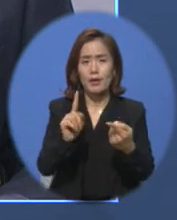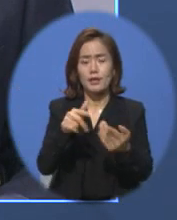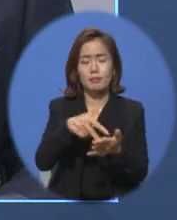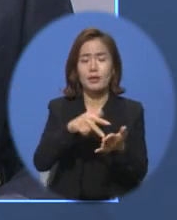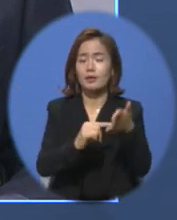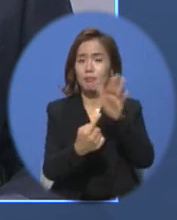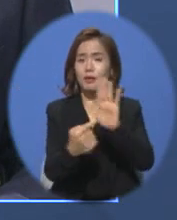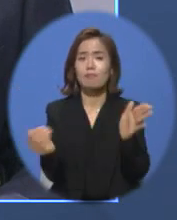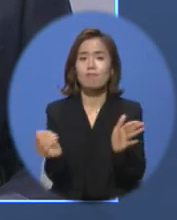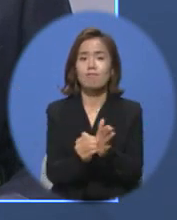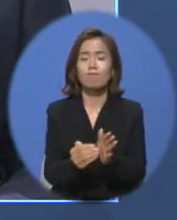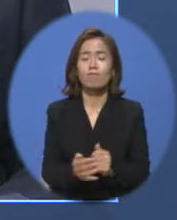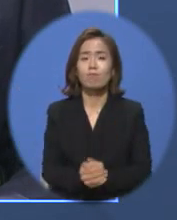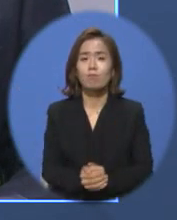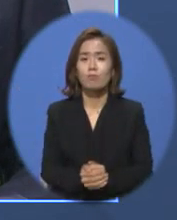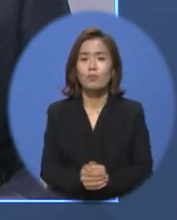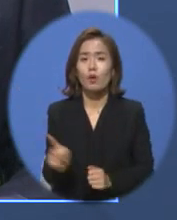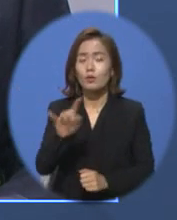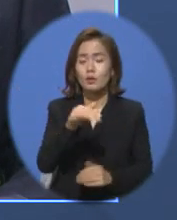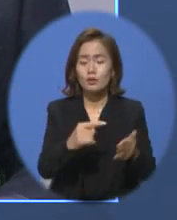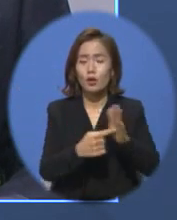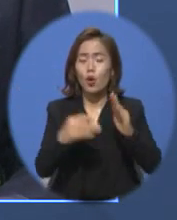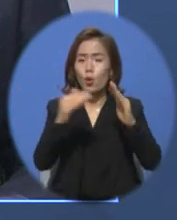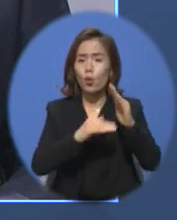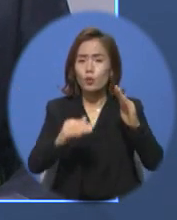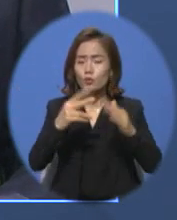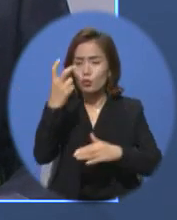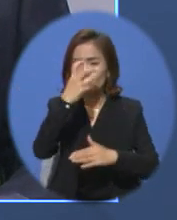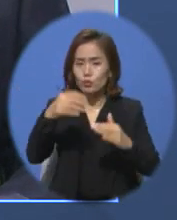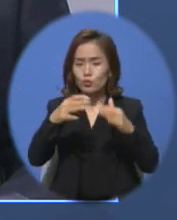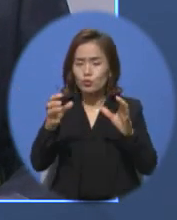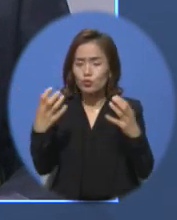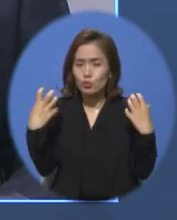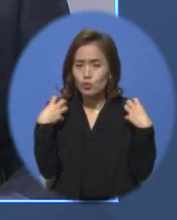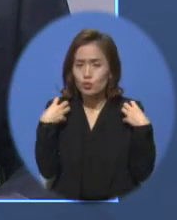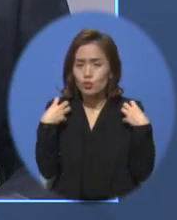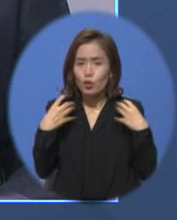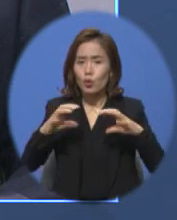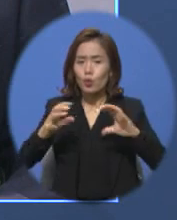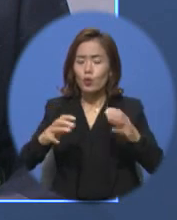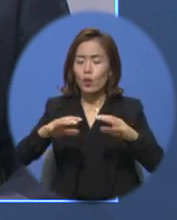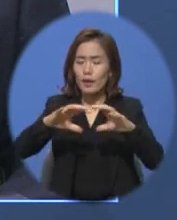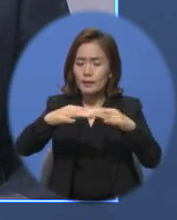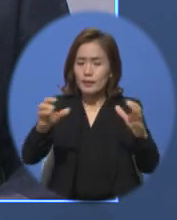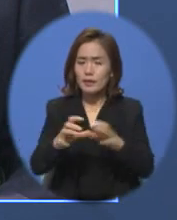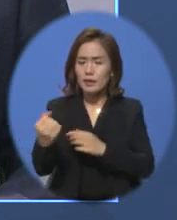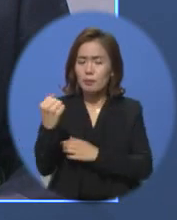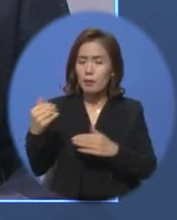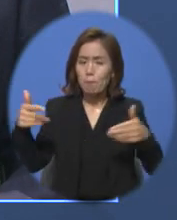인신념이라고주장해왔다.한번은 당신이부패조사국(CIO )은